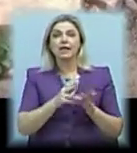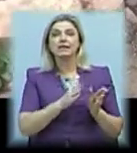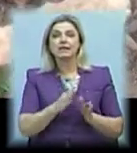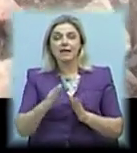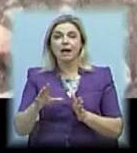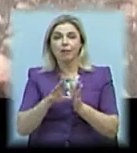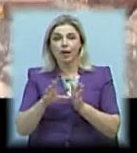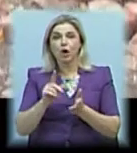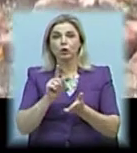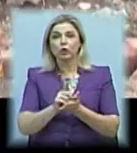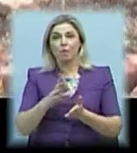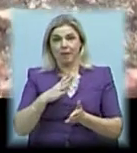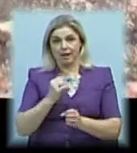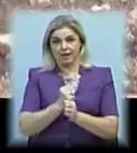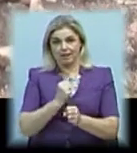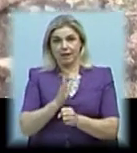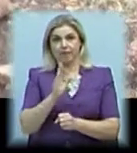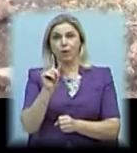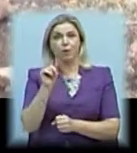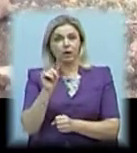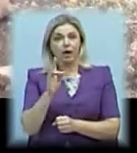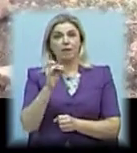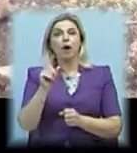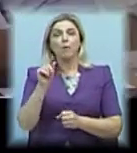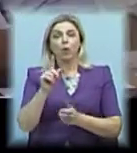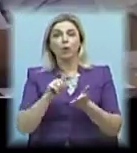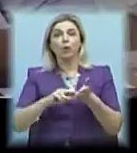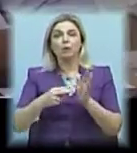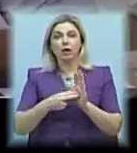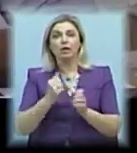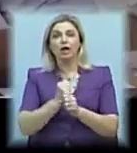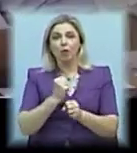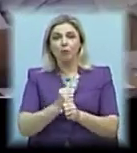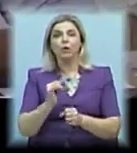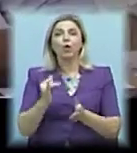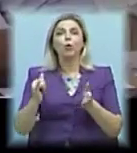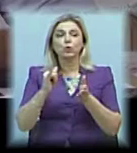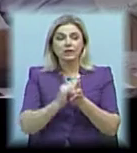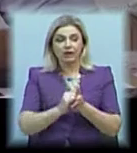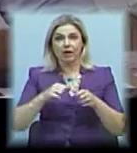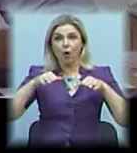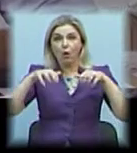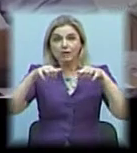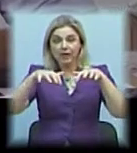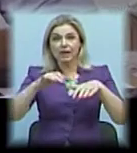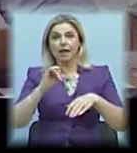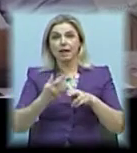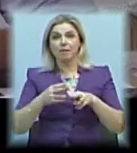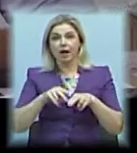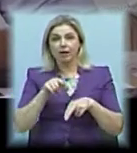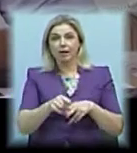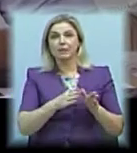повинна була монтуватися буквально в понеділок. На понеділок було заплановано роботи з проведення та встановлення стовпів освітлення, відповідно,